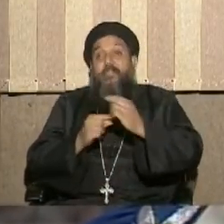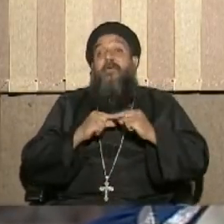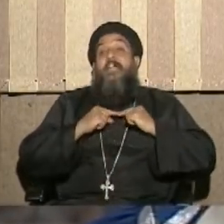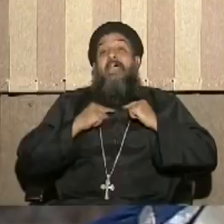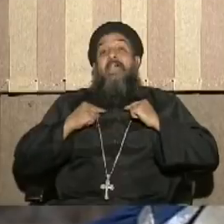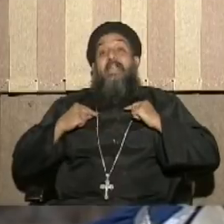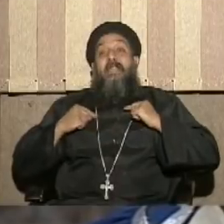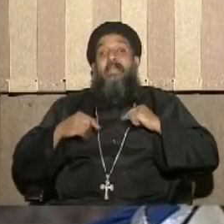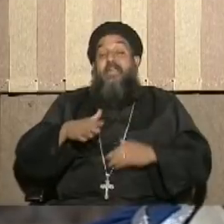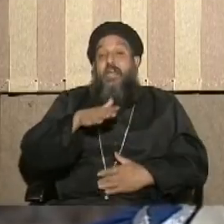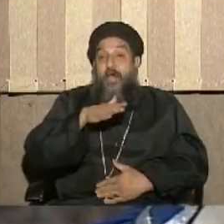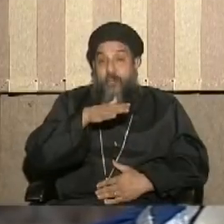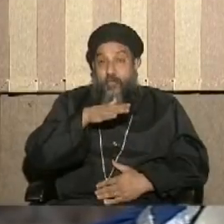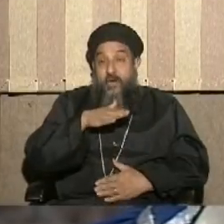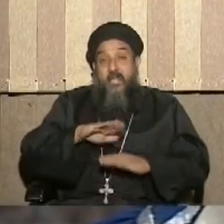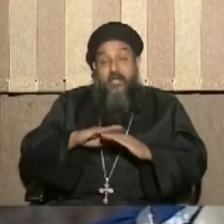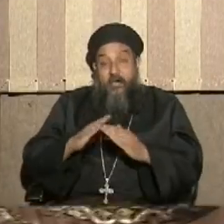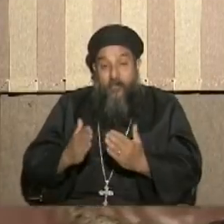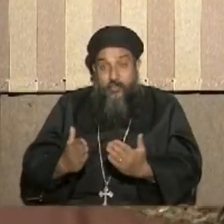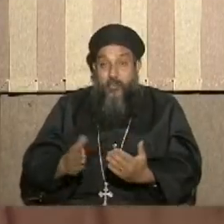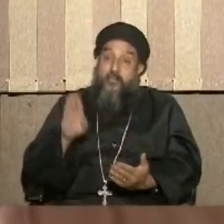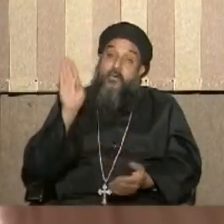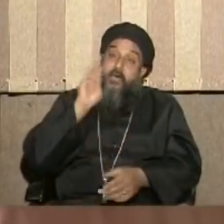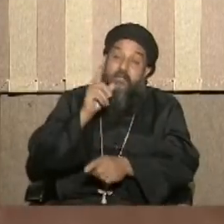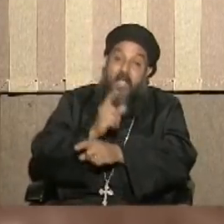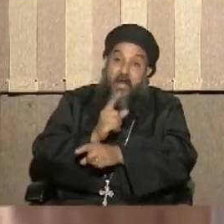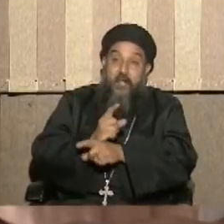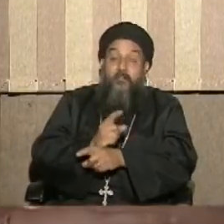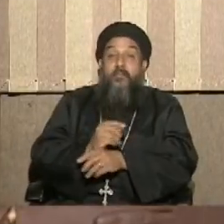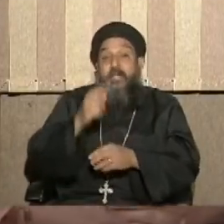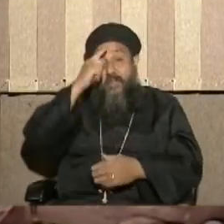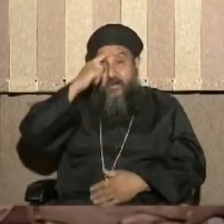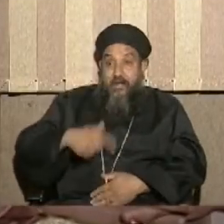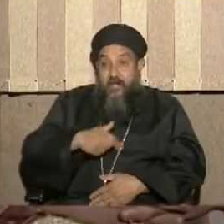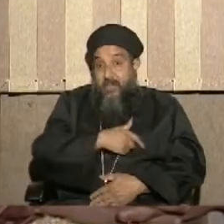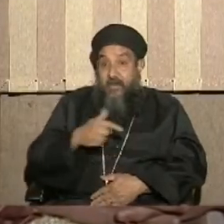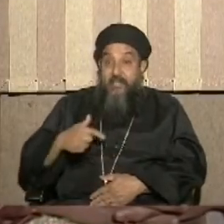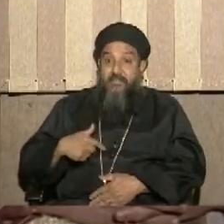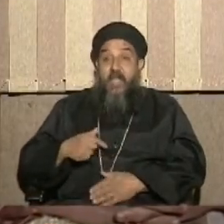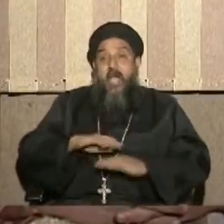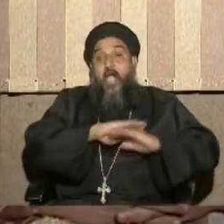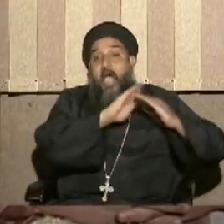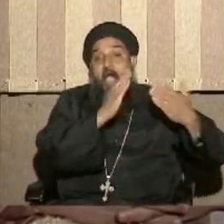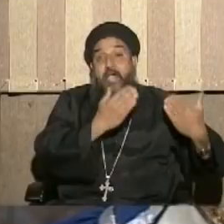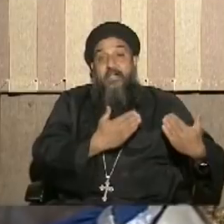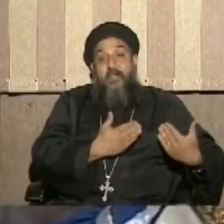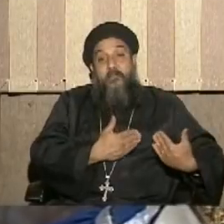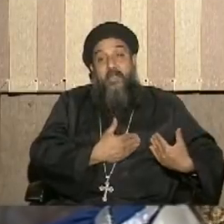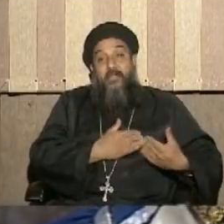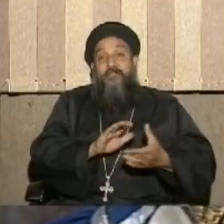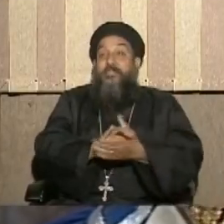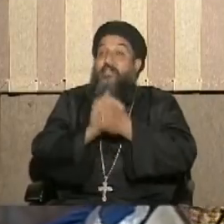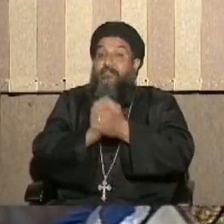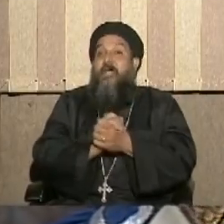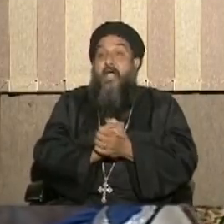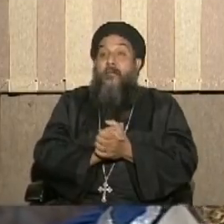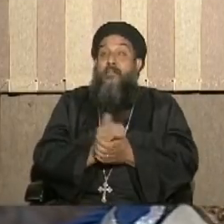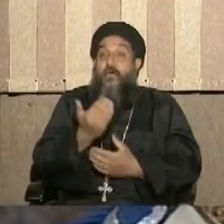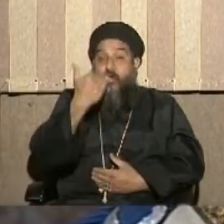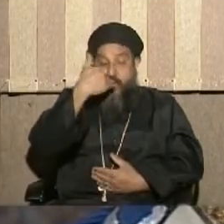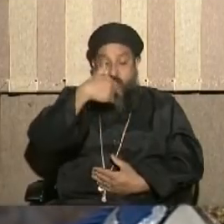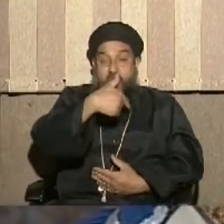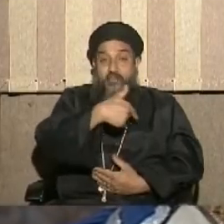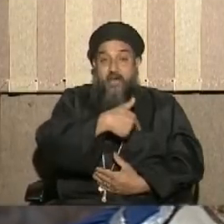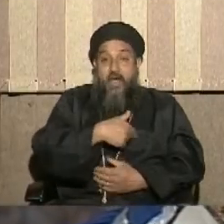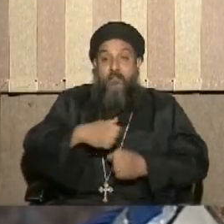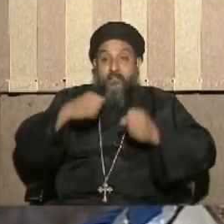الكتب المحفوظة عن ظهر قلب. الكنيسة في مصر هي أثناسيوس العظيم اللي كلماته محفوظة